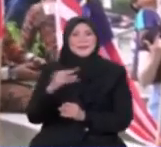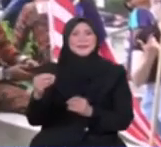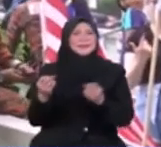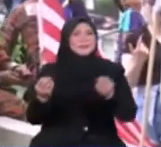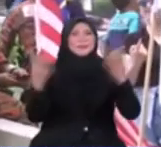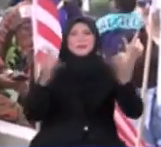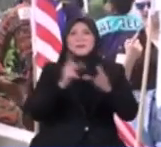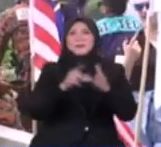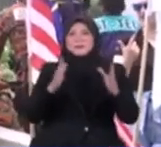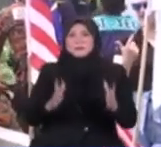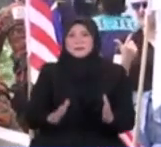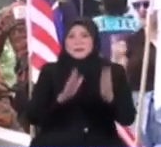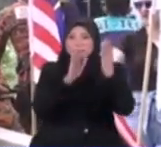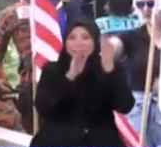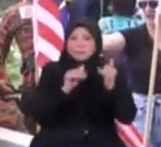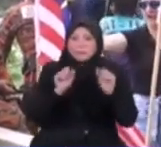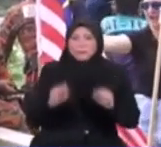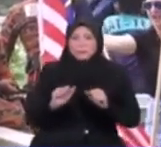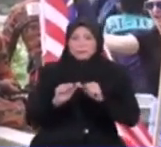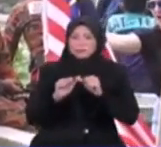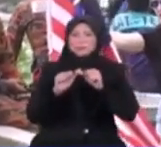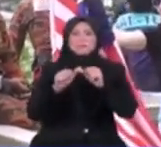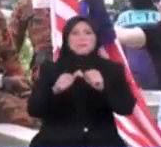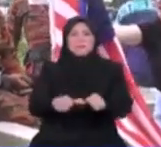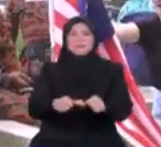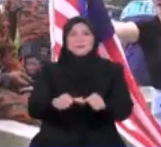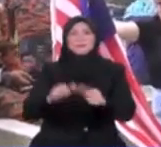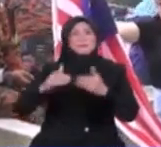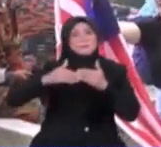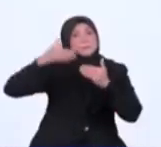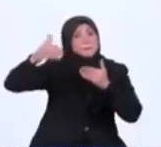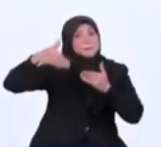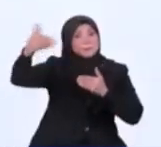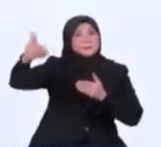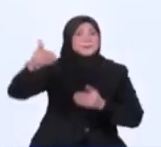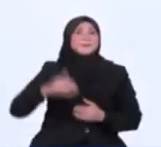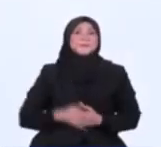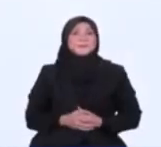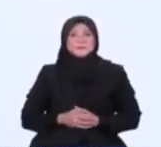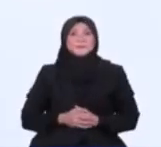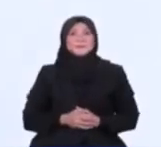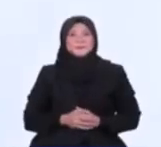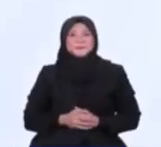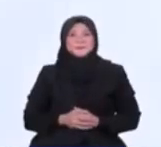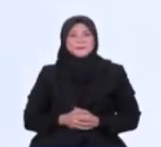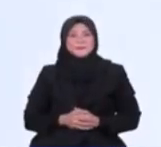kebanyakan peserta berharap ia akan dapat diteruskan pada masa akan datang